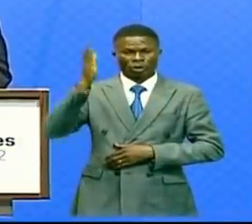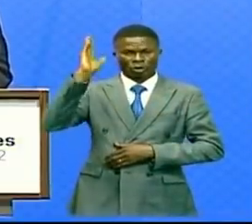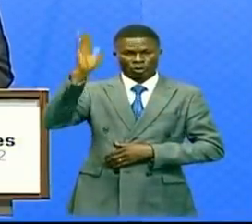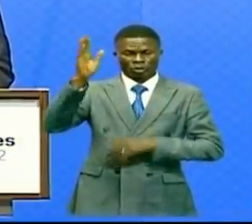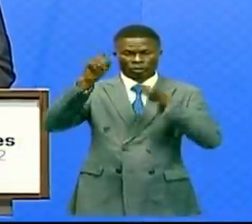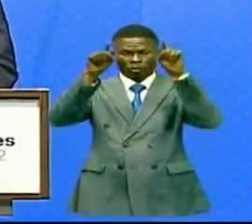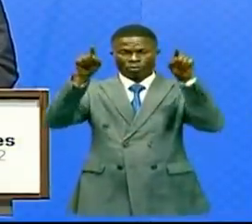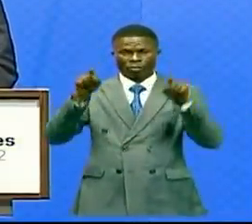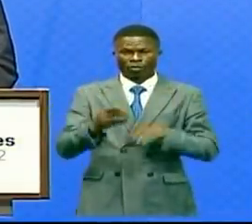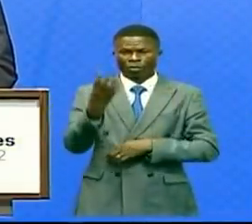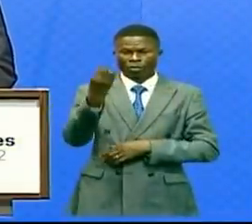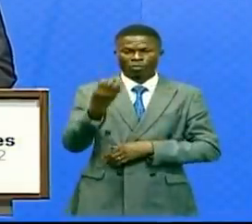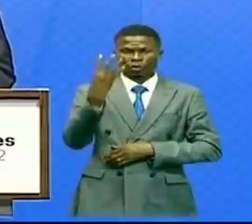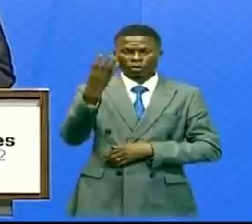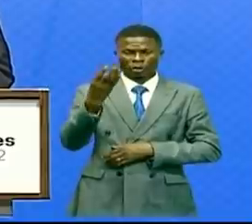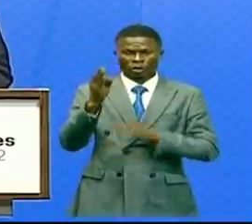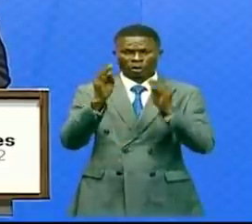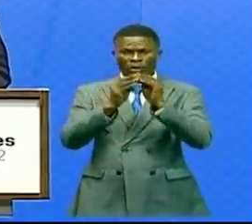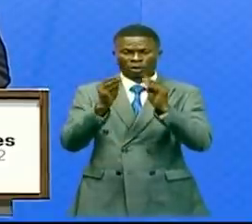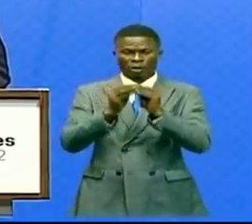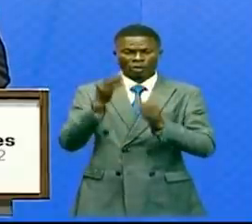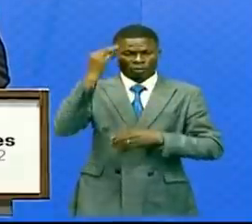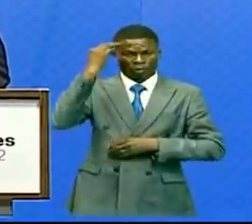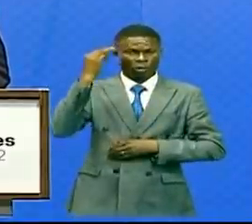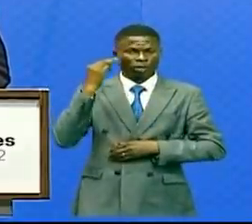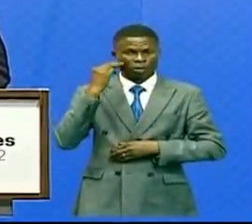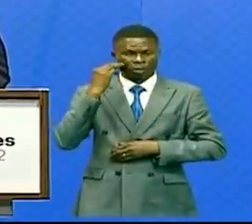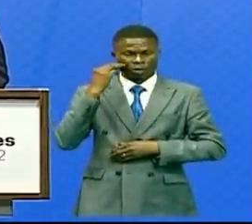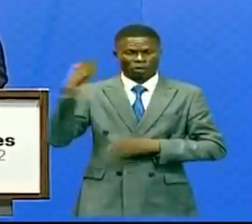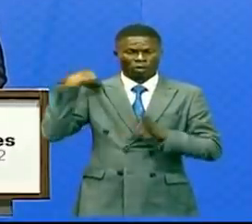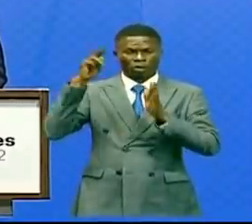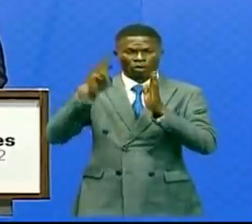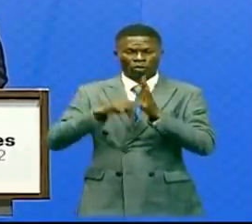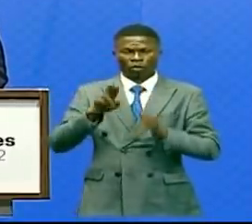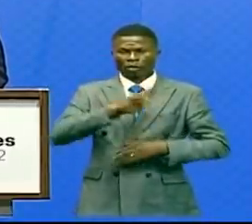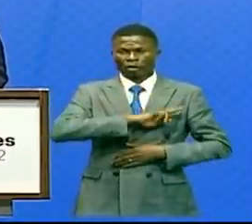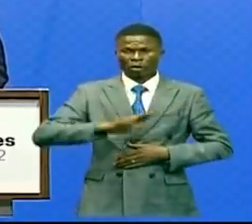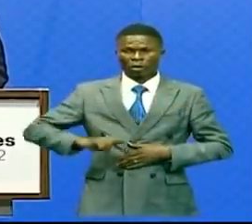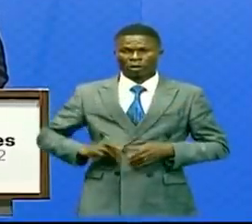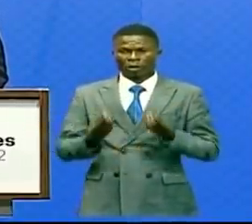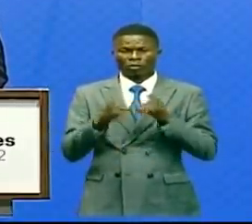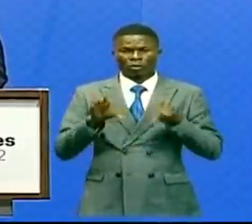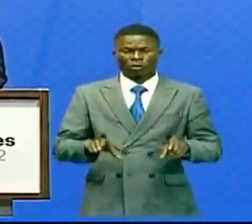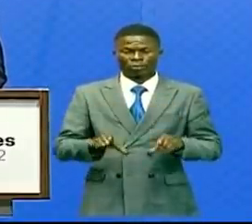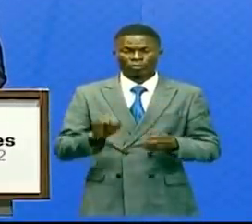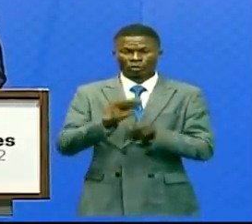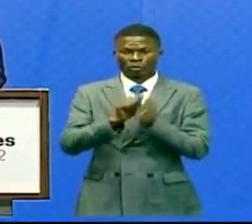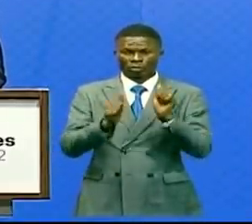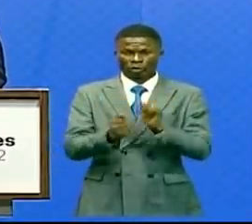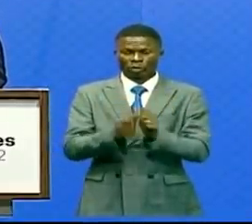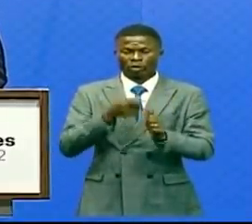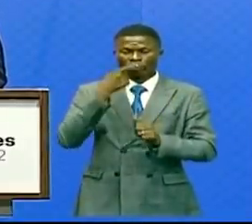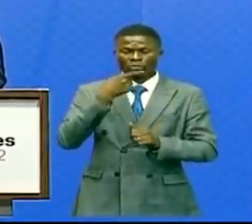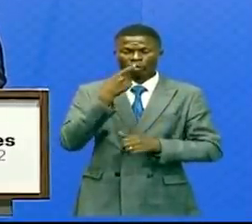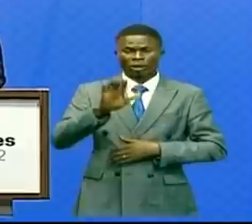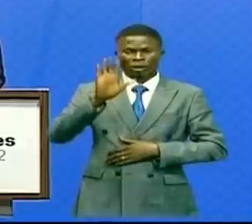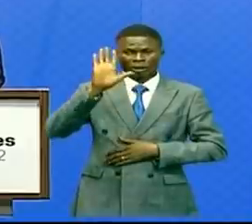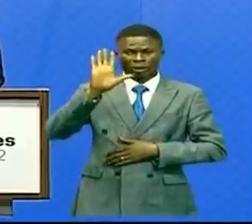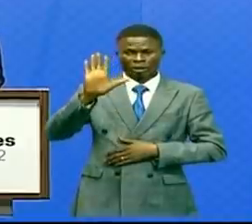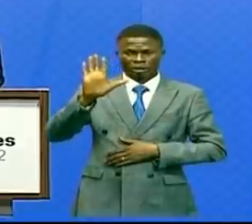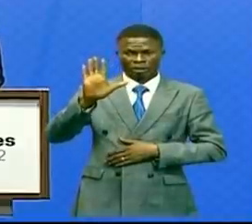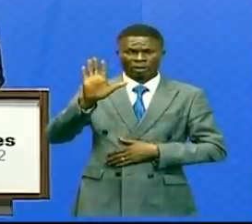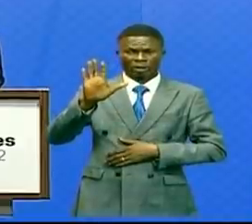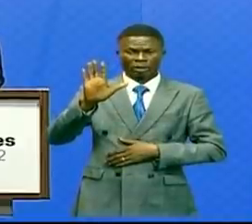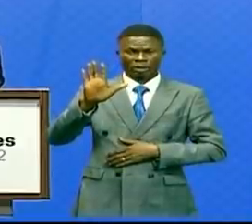la 44e réunion du Conseil des ministres du gouvernement de la République. 5 points étaient inscrits à l'ordre du